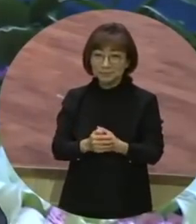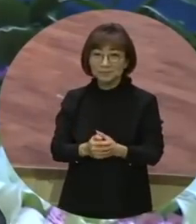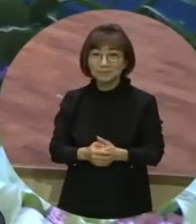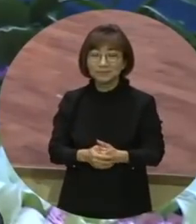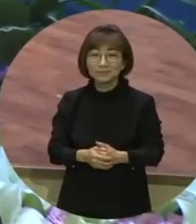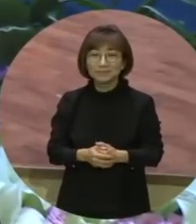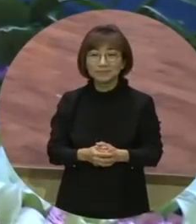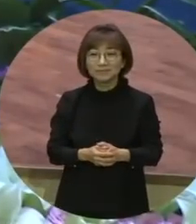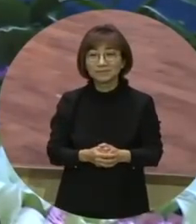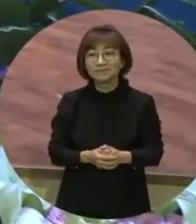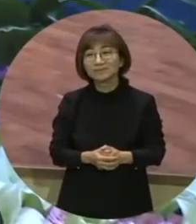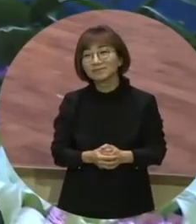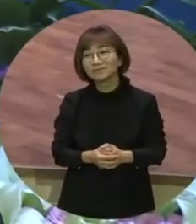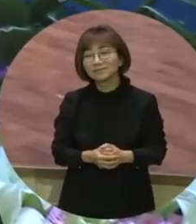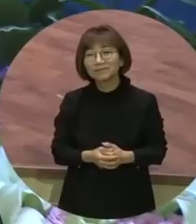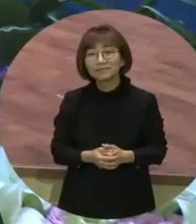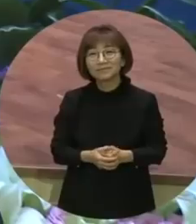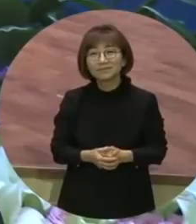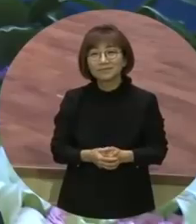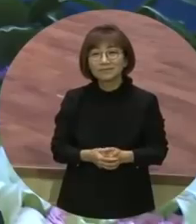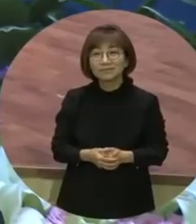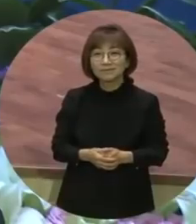안다고요.